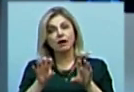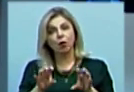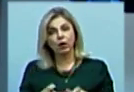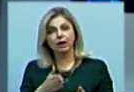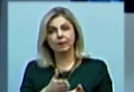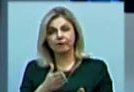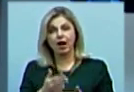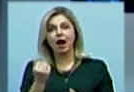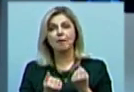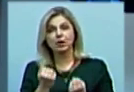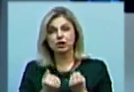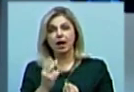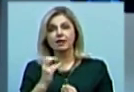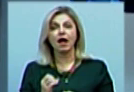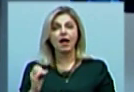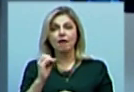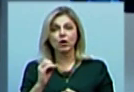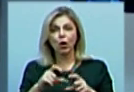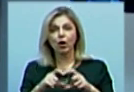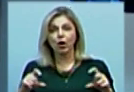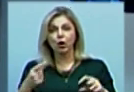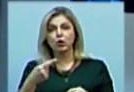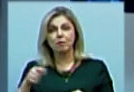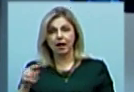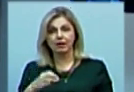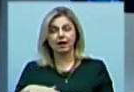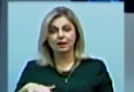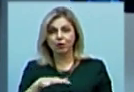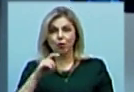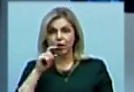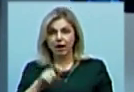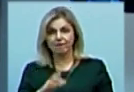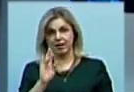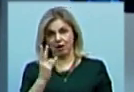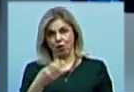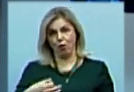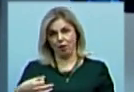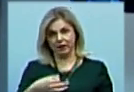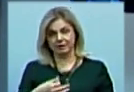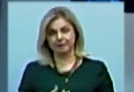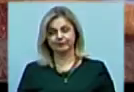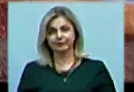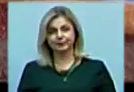перебування автомобілів на єврономерах на території України, зокрема у Миколаївській області.